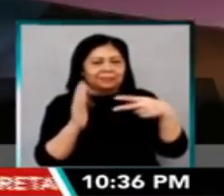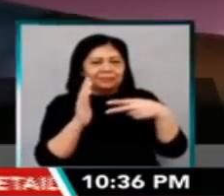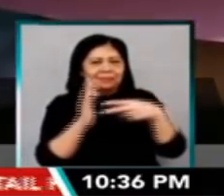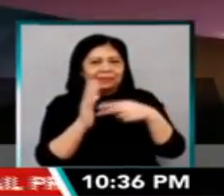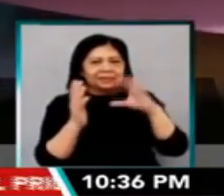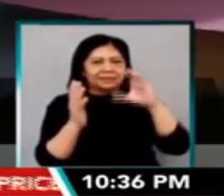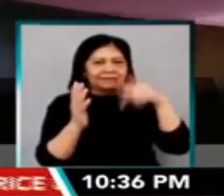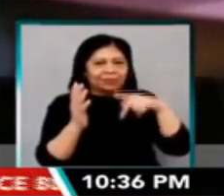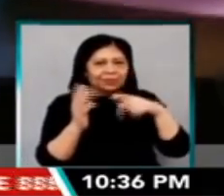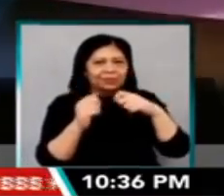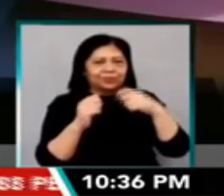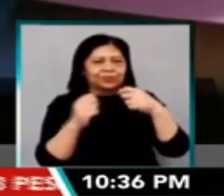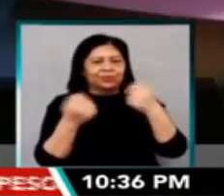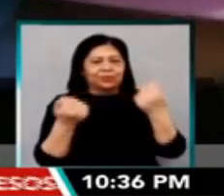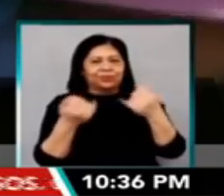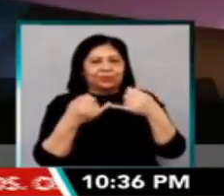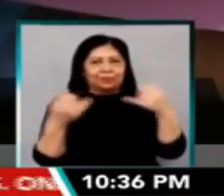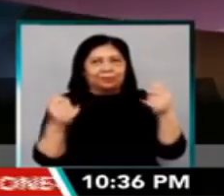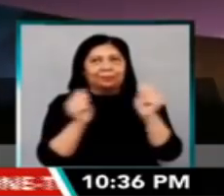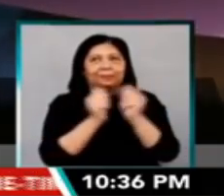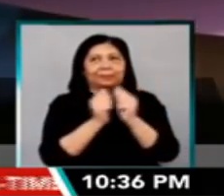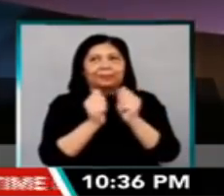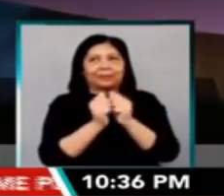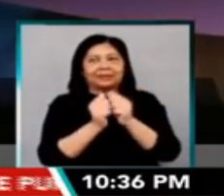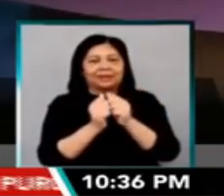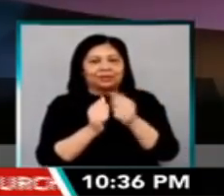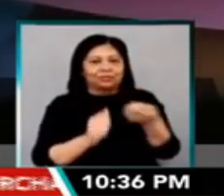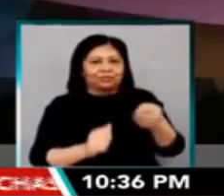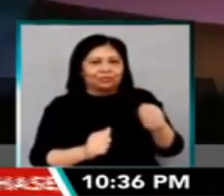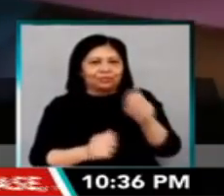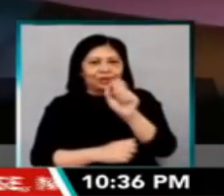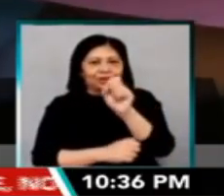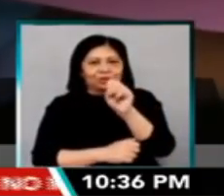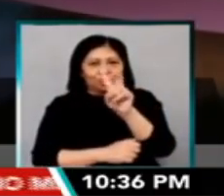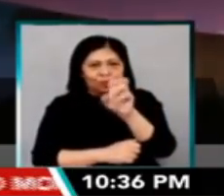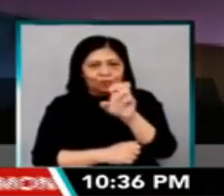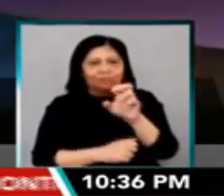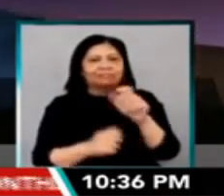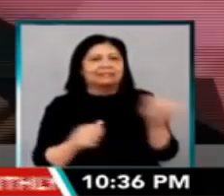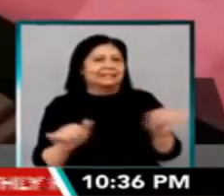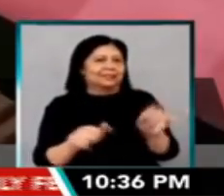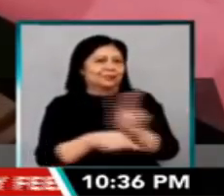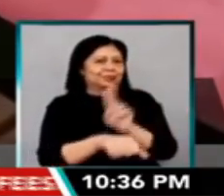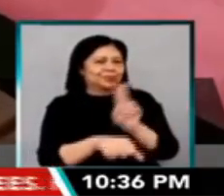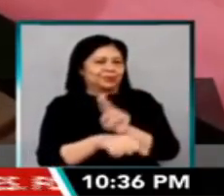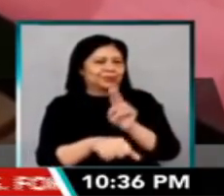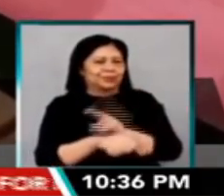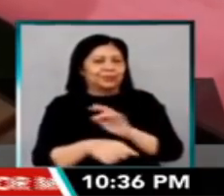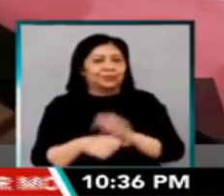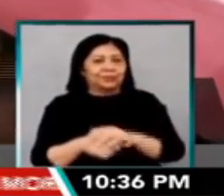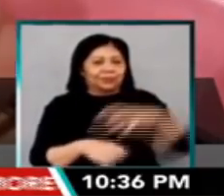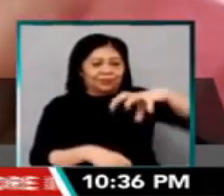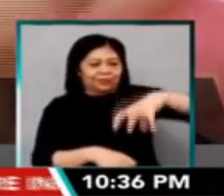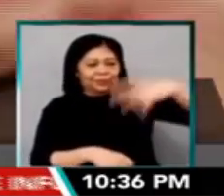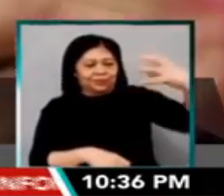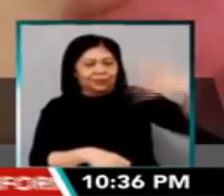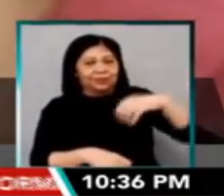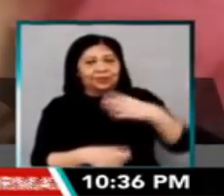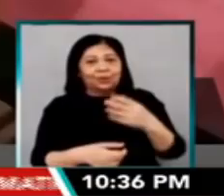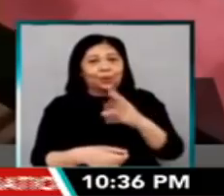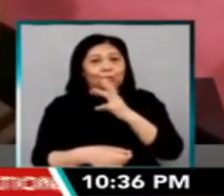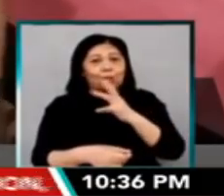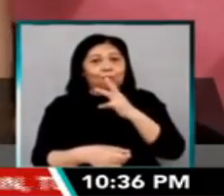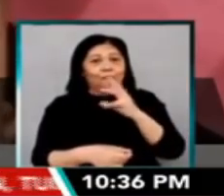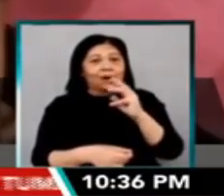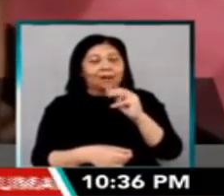handle nila. Pati dun sa mga knobs ng stove, yun din po yung ginamit ko dun. Yung takip ng mga mineral water.